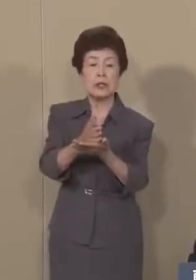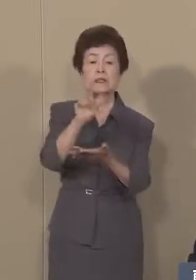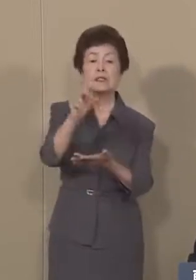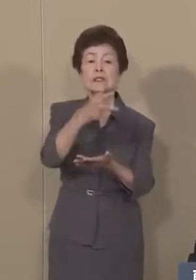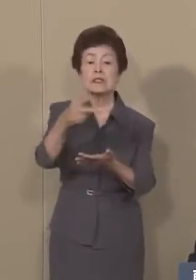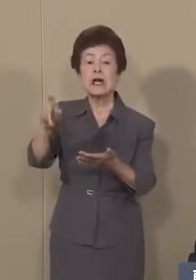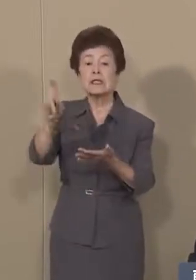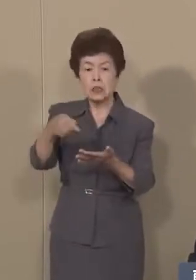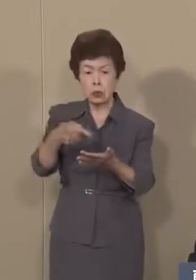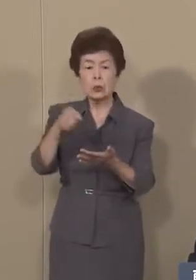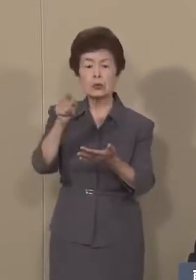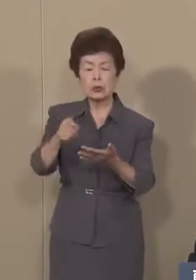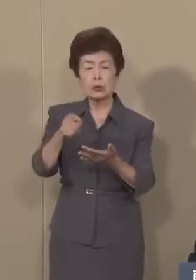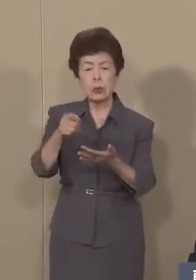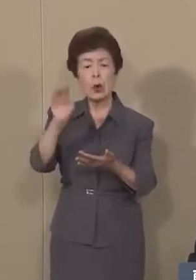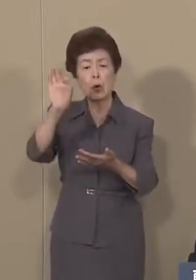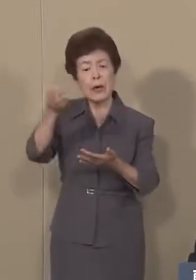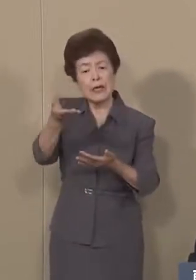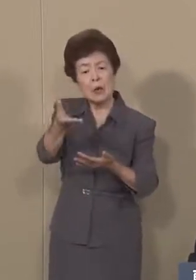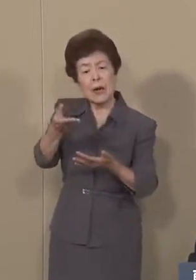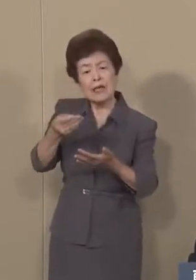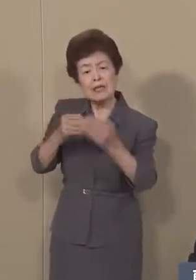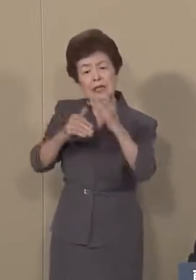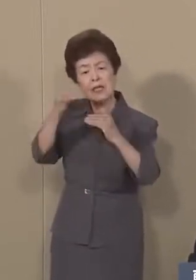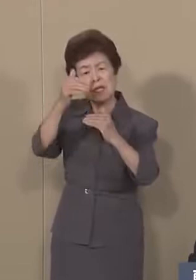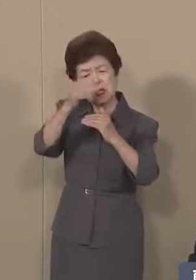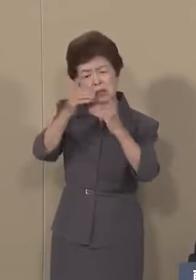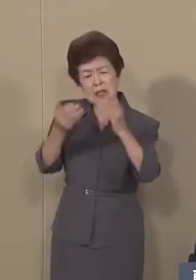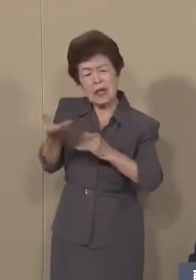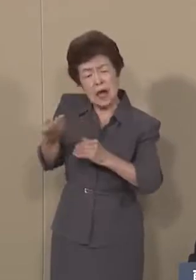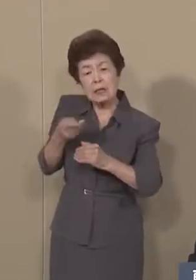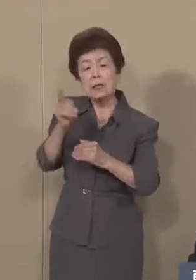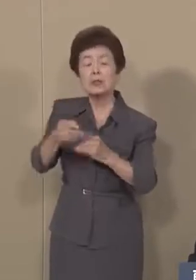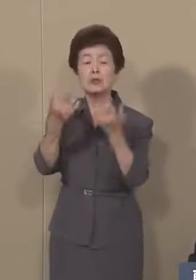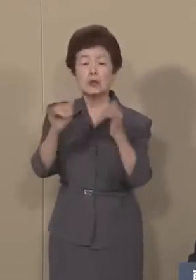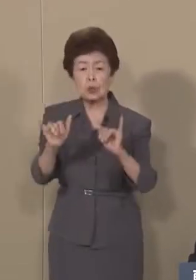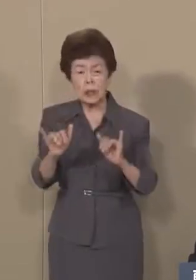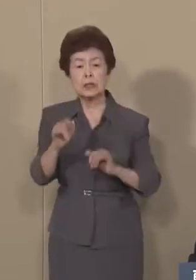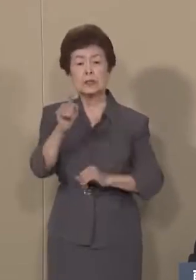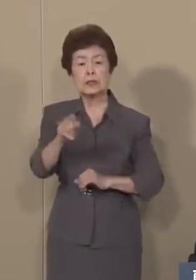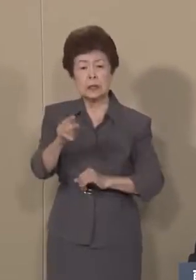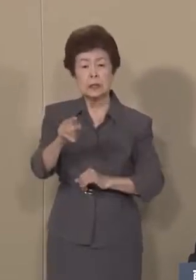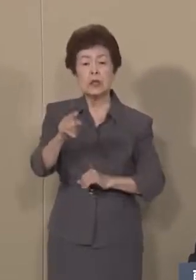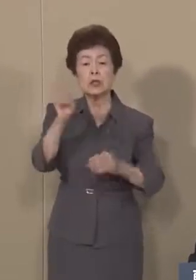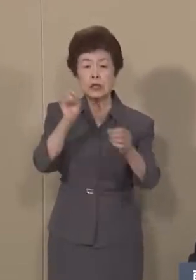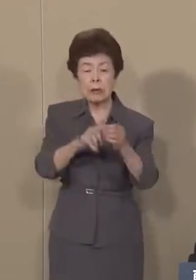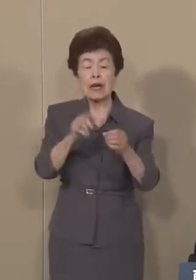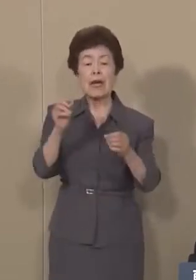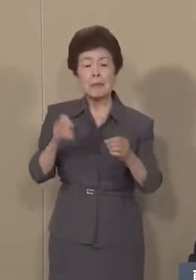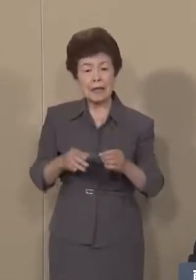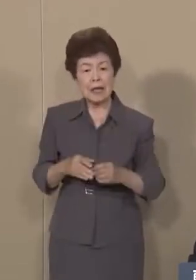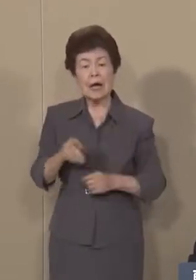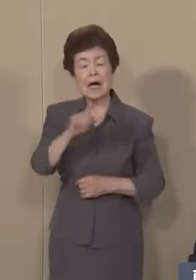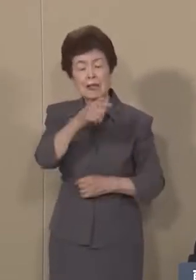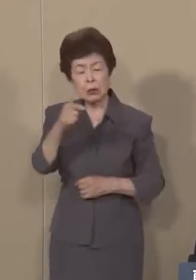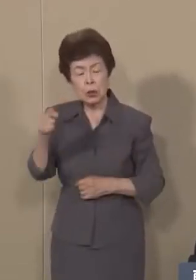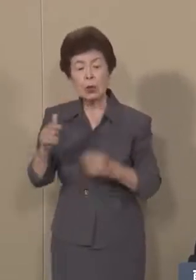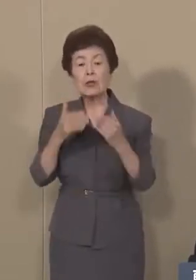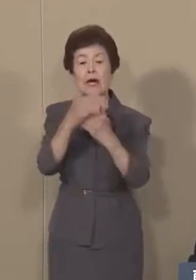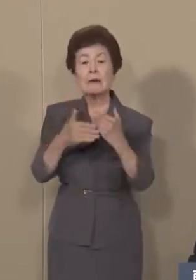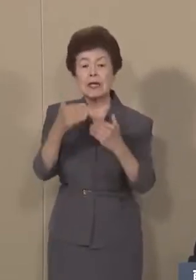多重債務問題の再燃ギャンブル依存症の拡大治安な治安の悪化など悪影響が